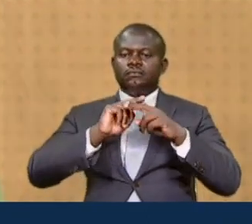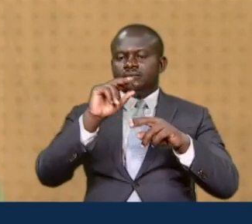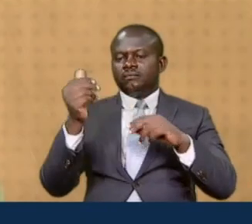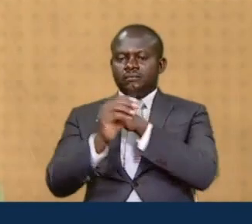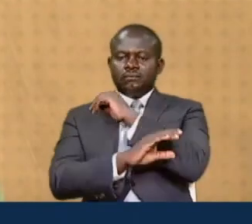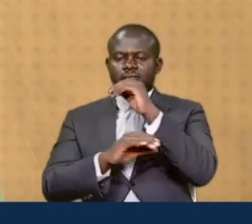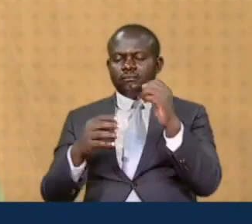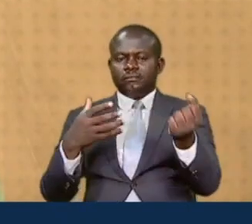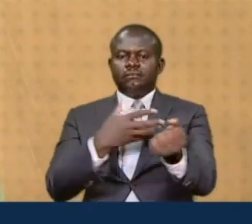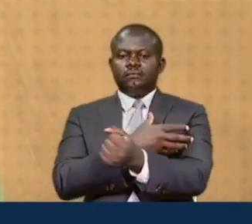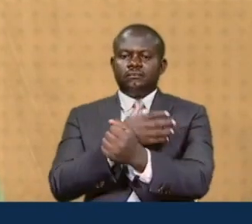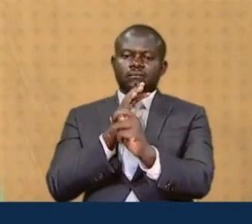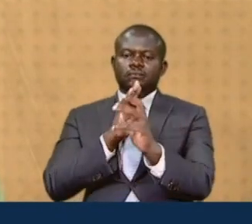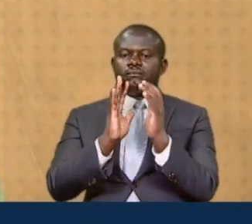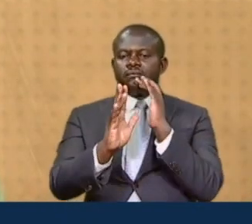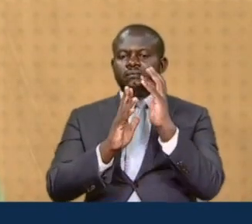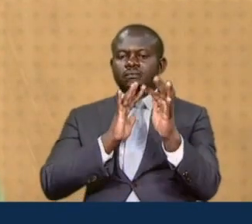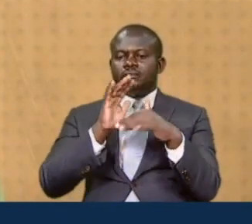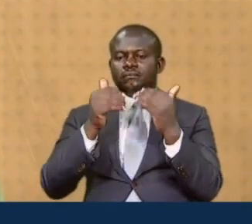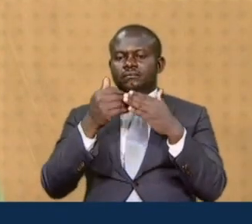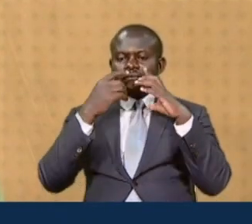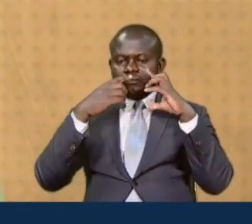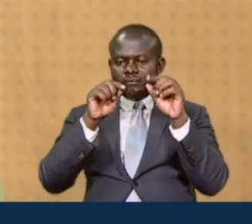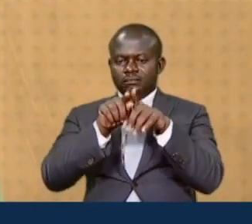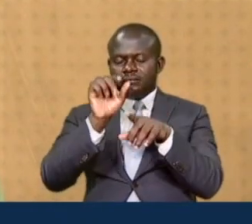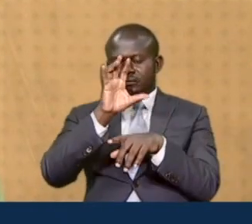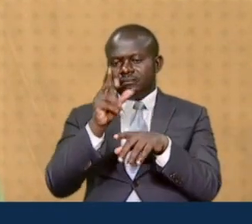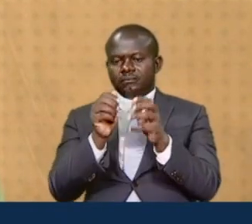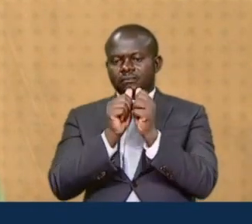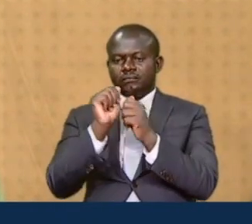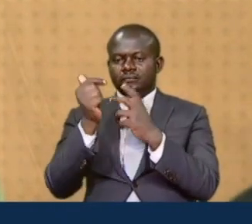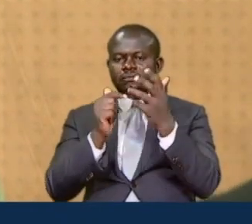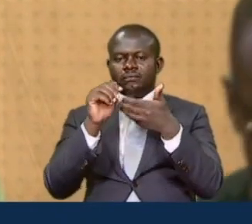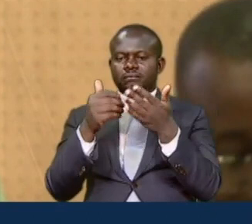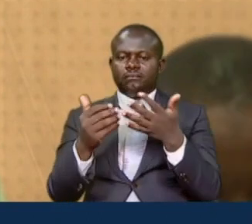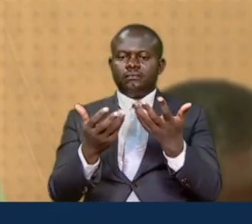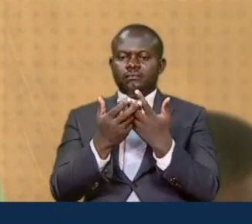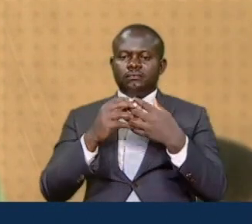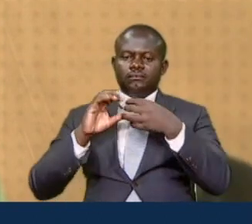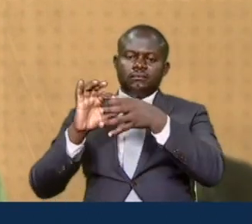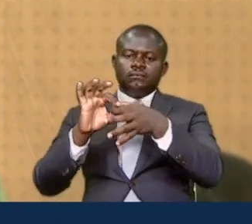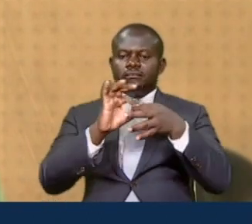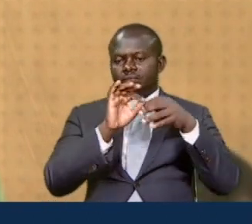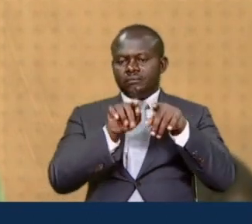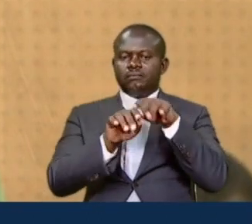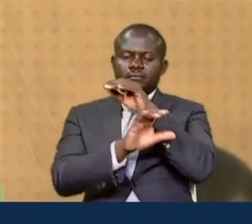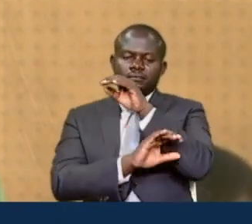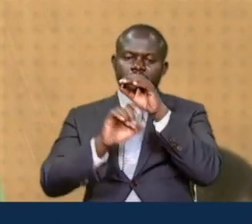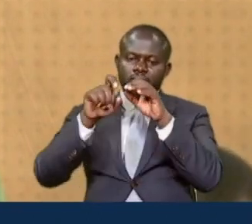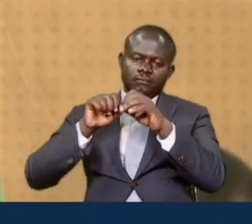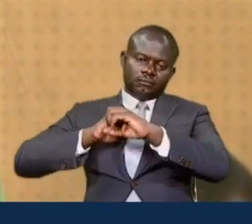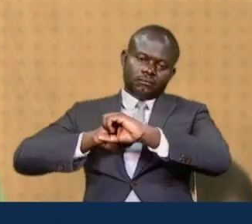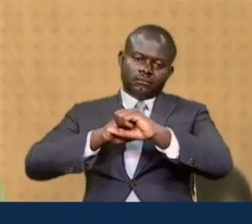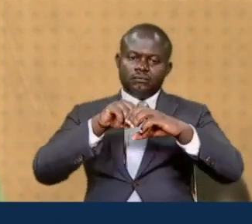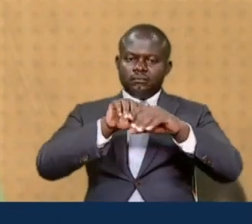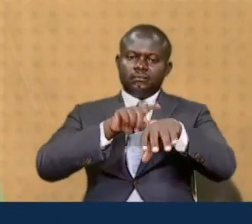ibijyanye n'ingufu urujya n'uruza kugira ijambo nka Afurika ndetse n'ibindi bijyanye n'ubufatanye n'amahanga nk'ibigomba kubumbatirwa mu